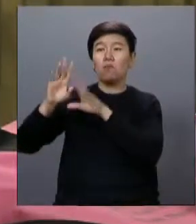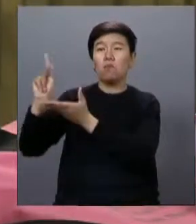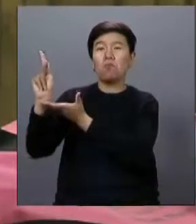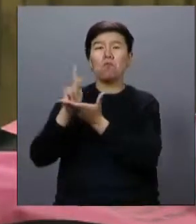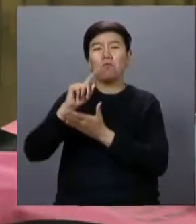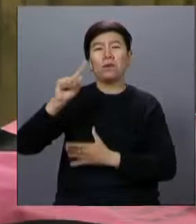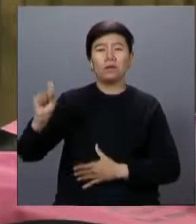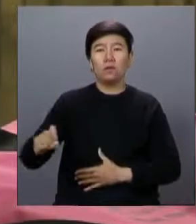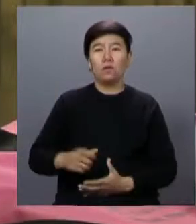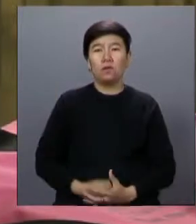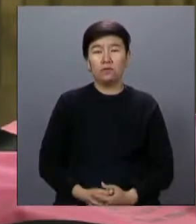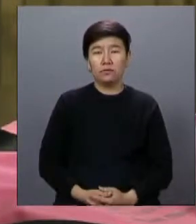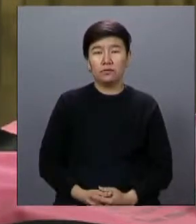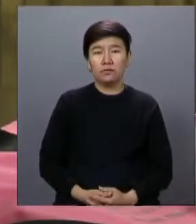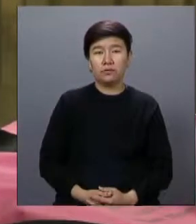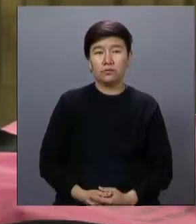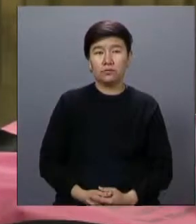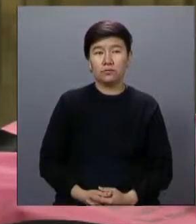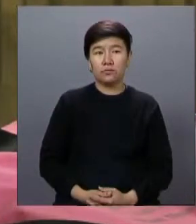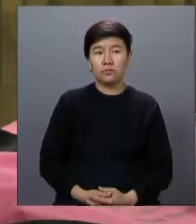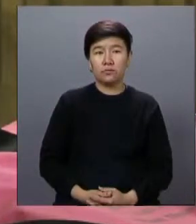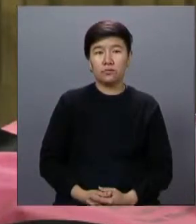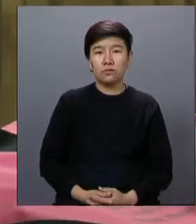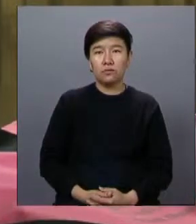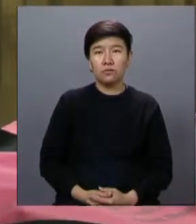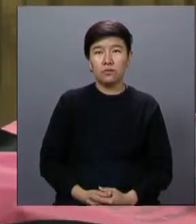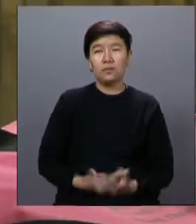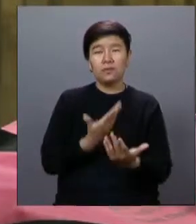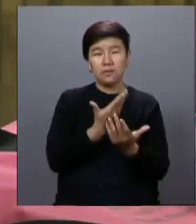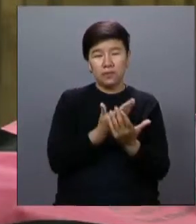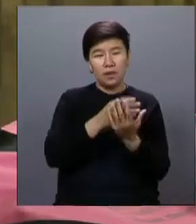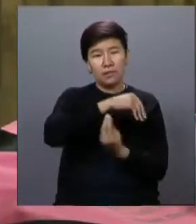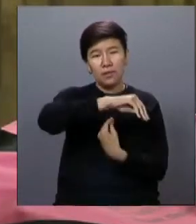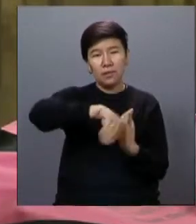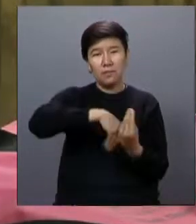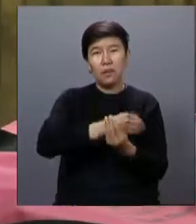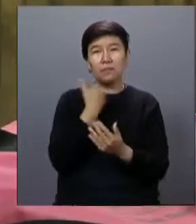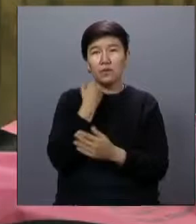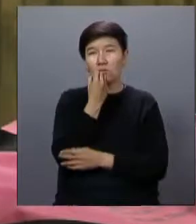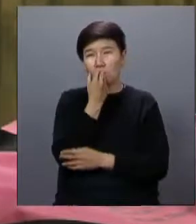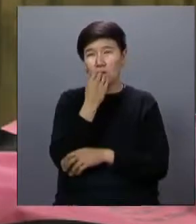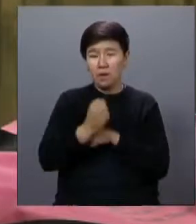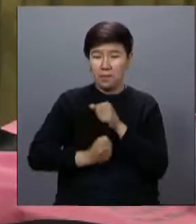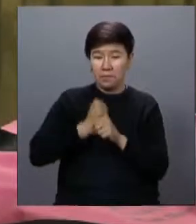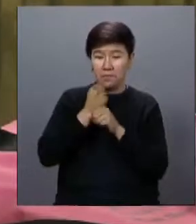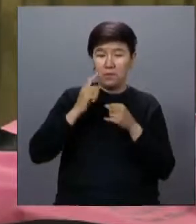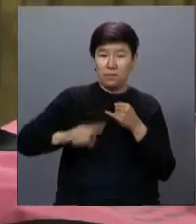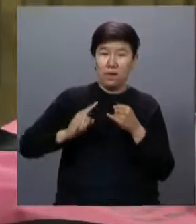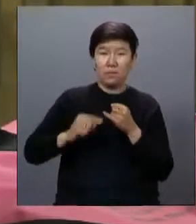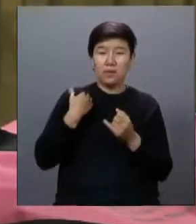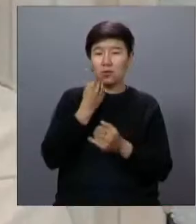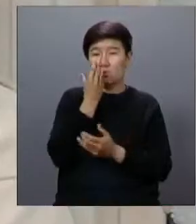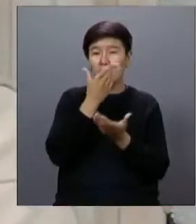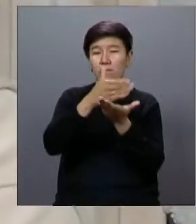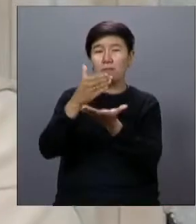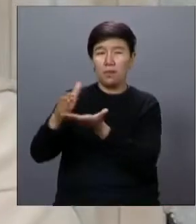าแล้วเราก็ใช้เงินของเราแล้วมีดอกมีผลและสิ้นปีก็มีปันผลให้เราก็ได้ประโยชน์จากตัวนี้แหละ